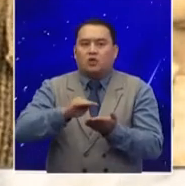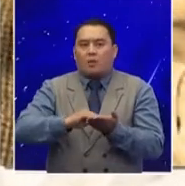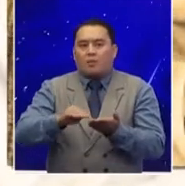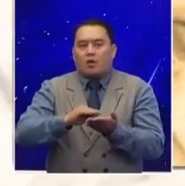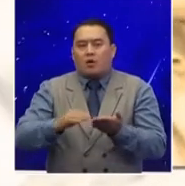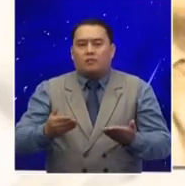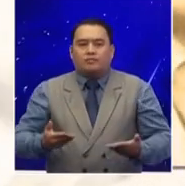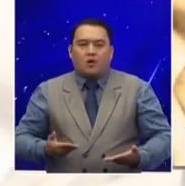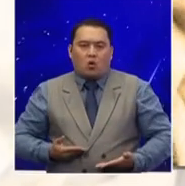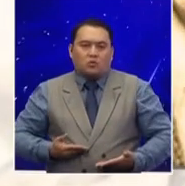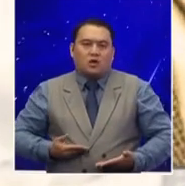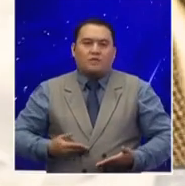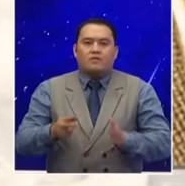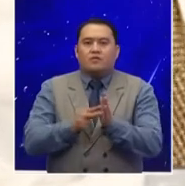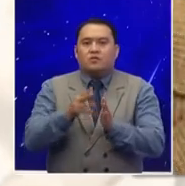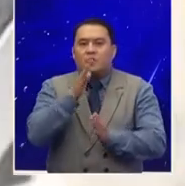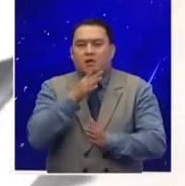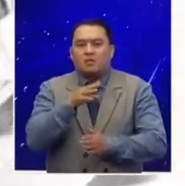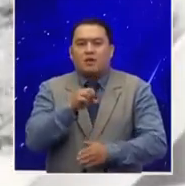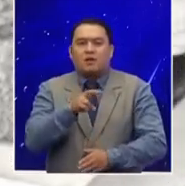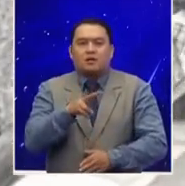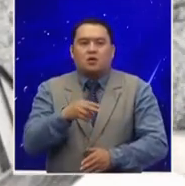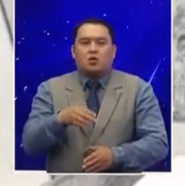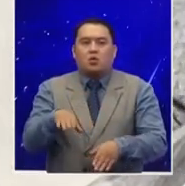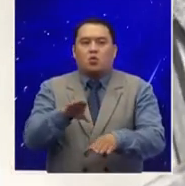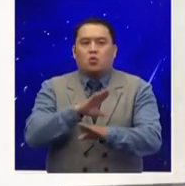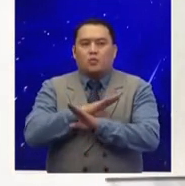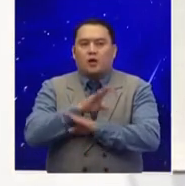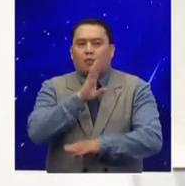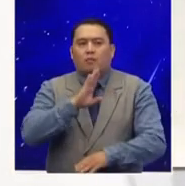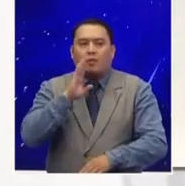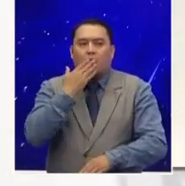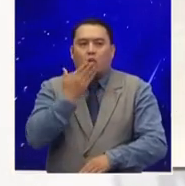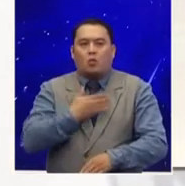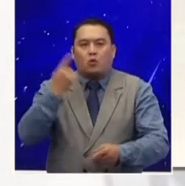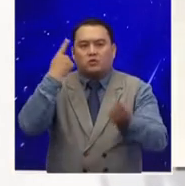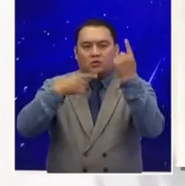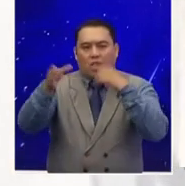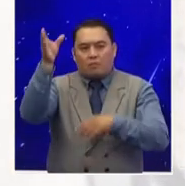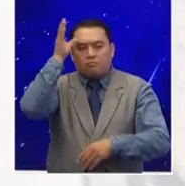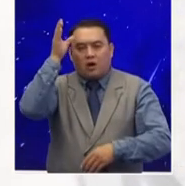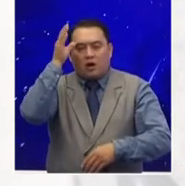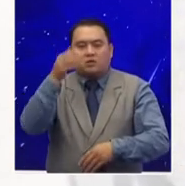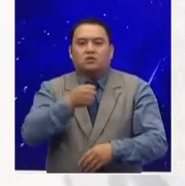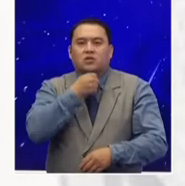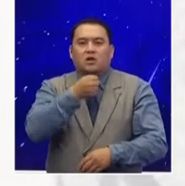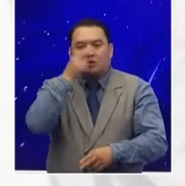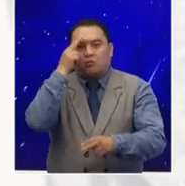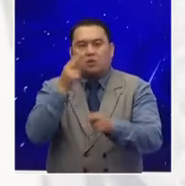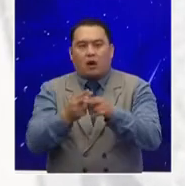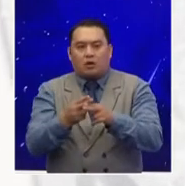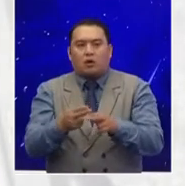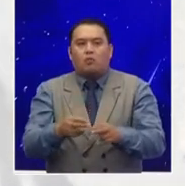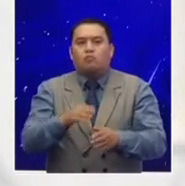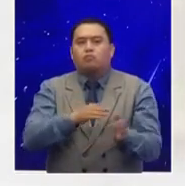повести «Балалык шакка саяхат». 8 лет Бердыбек лишился матери, а любовь к знаниям привил мальчику его старший брат.